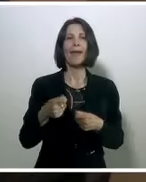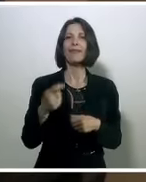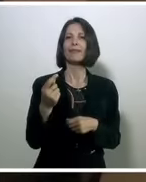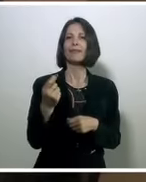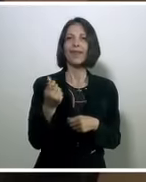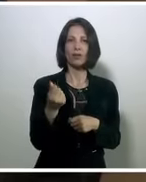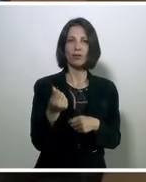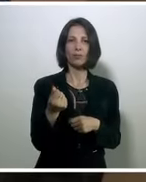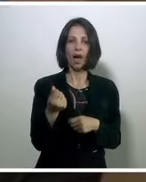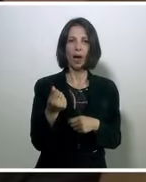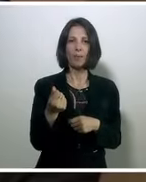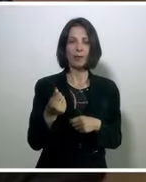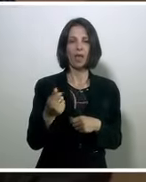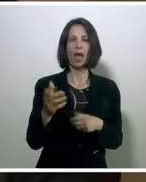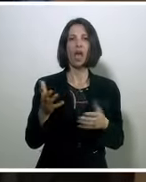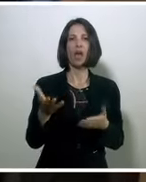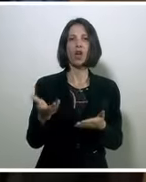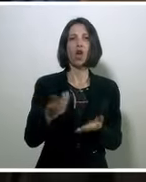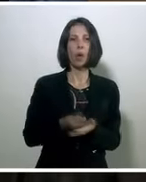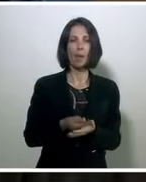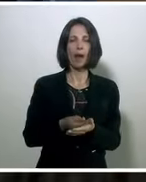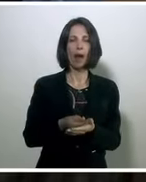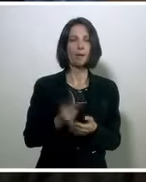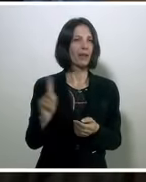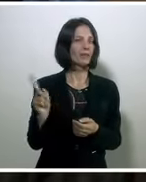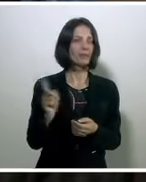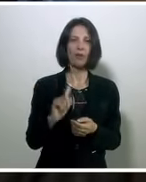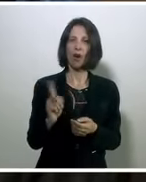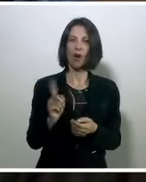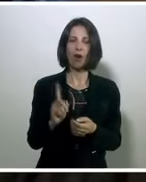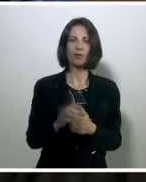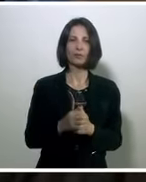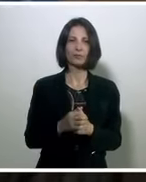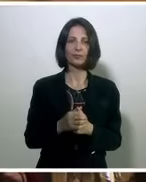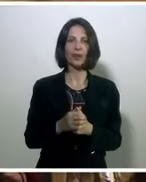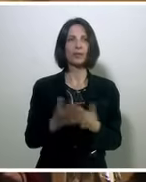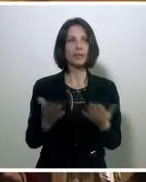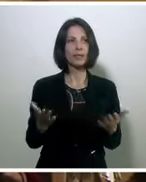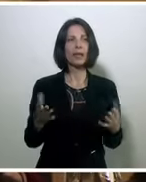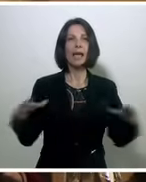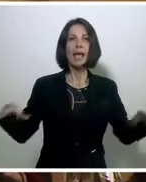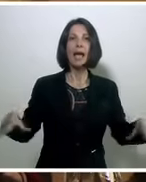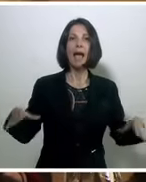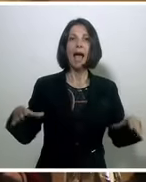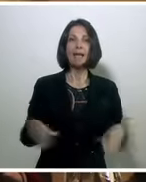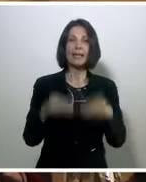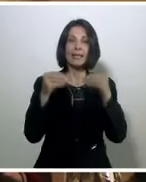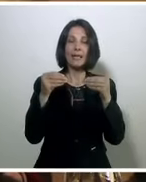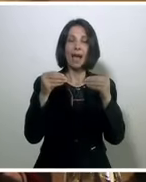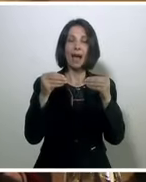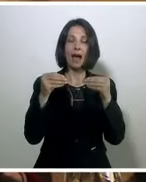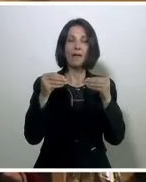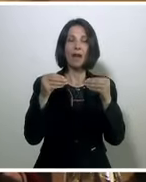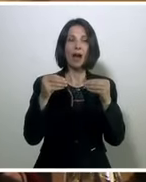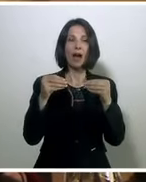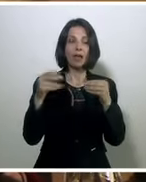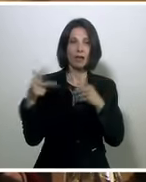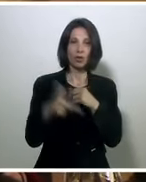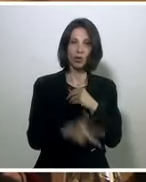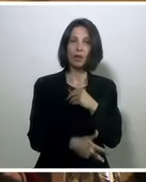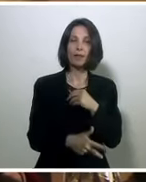economica ma era proprio questa la deriva A cui stava iniziando ad andare incontro la società italiana fra la fine degli